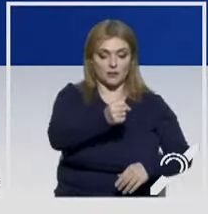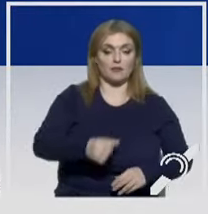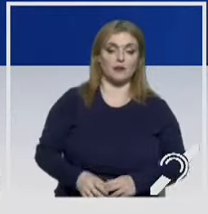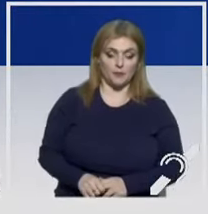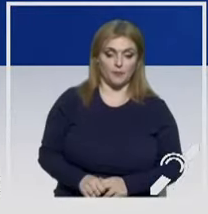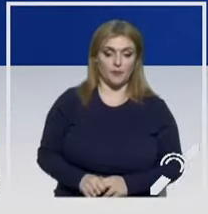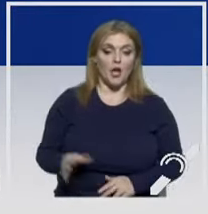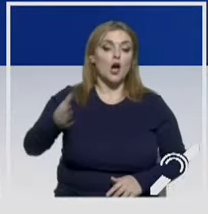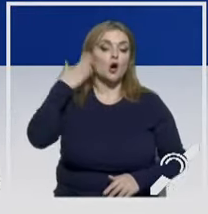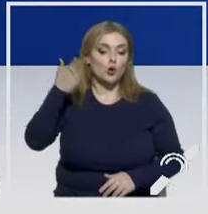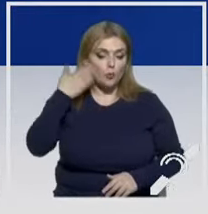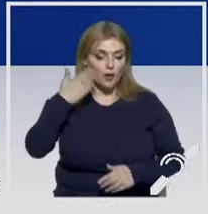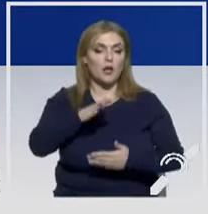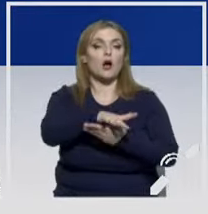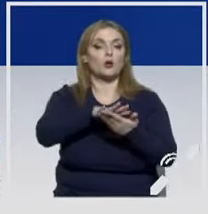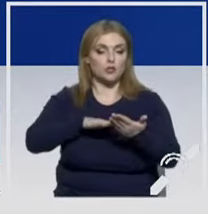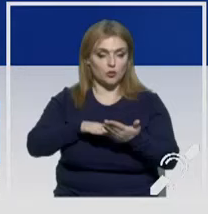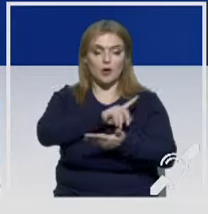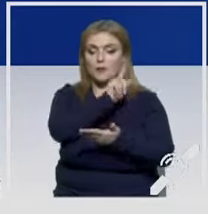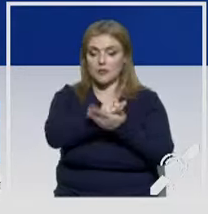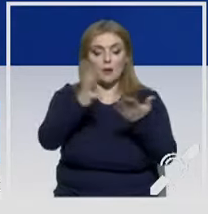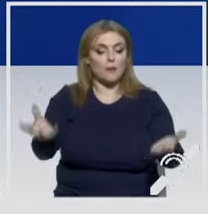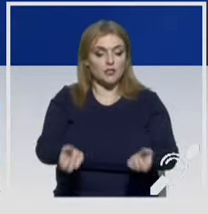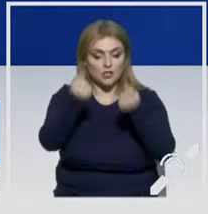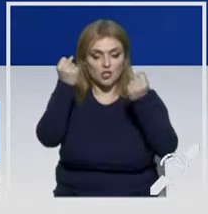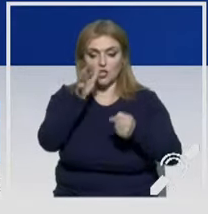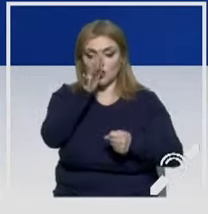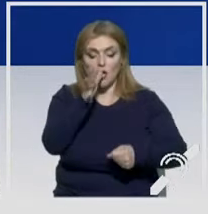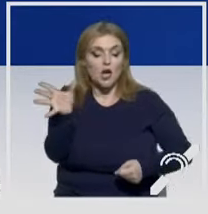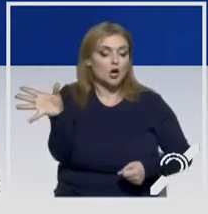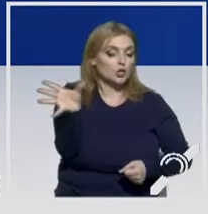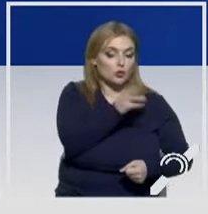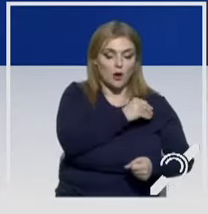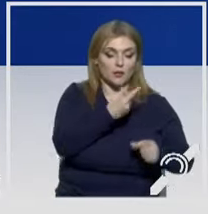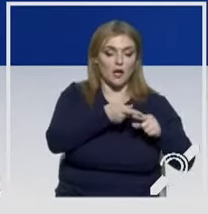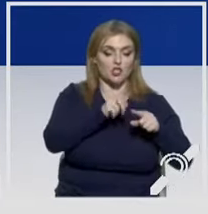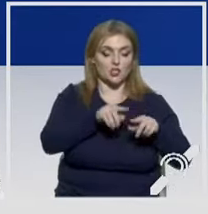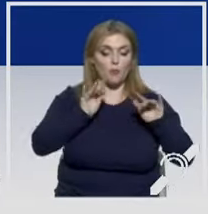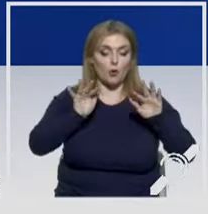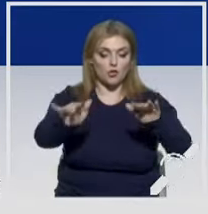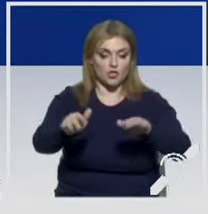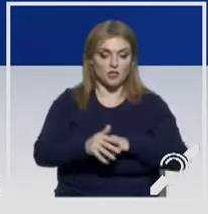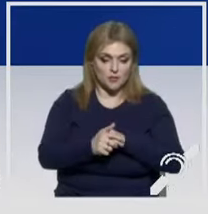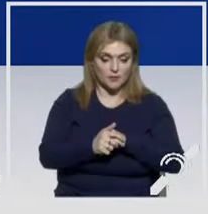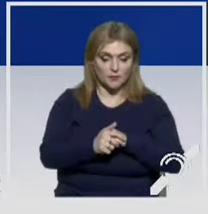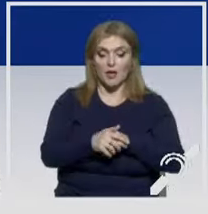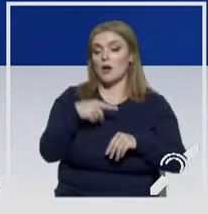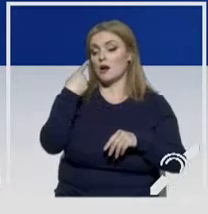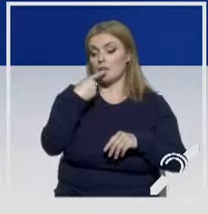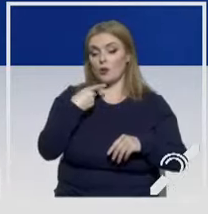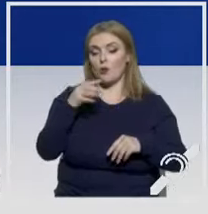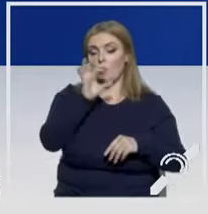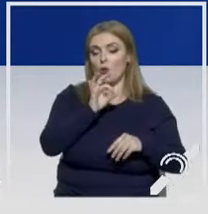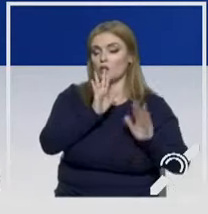România va continua să sprijine Chișinăul ferm în tot acest proces. Nu mă refer aici doar